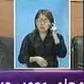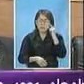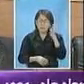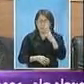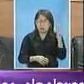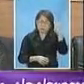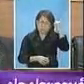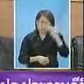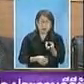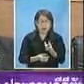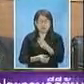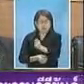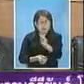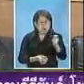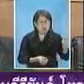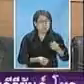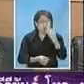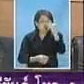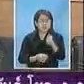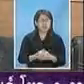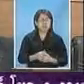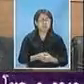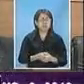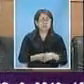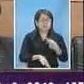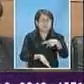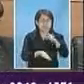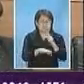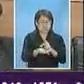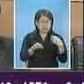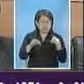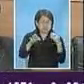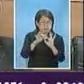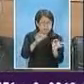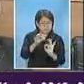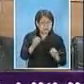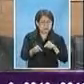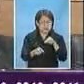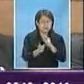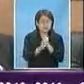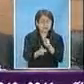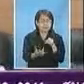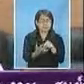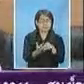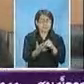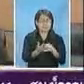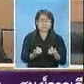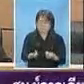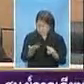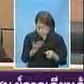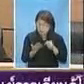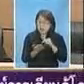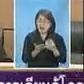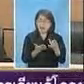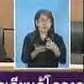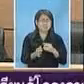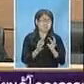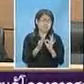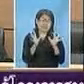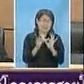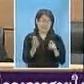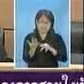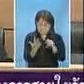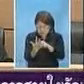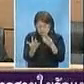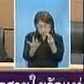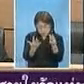าวบ้านเขาตามหมู่บ้านเท่านั้นเองครับท่านประธานครับสาระมีเท่านี้ครับส่วนท่านจะเอาอะไรมาให้ผมดูมันไม่เกี่ยวกับไม่มีตัวเลขเลยนะ